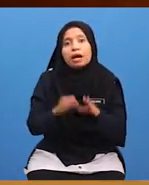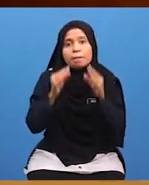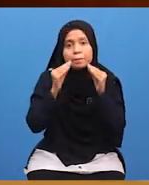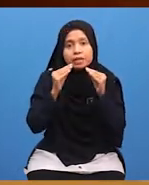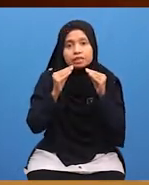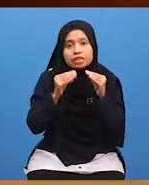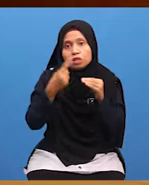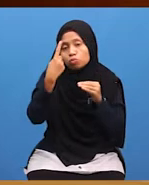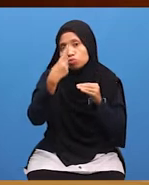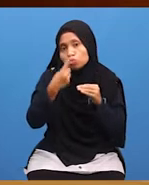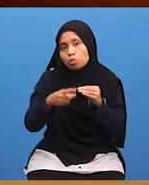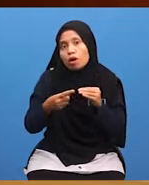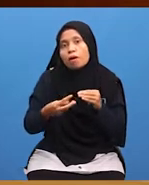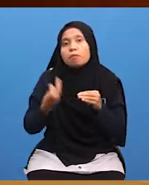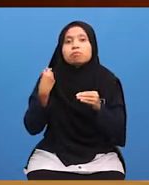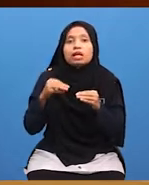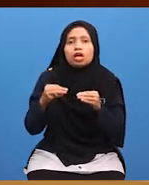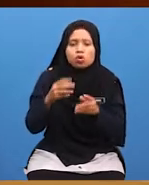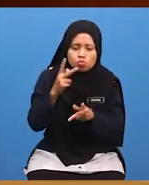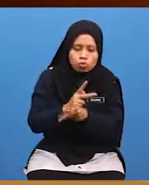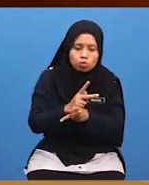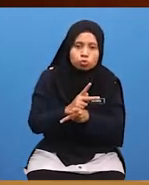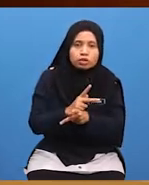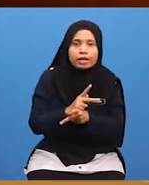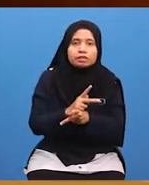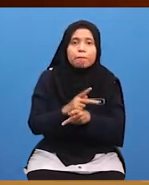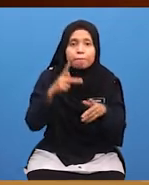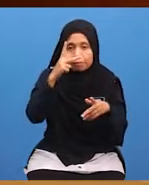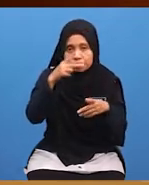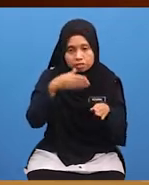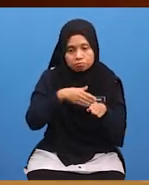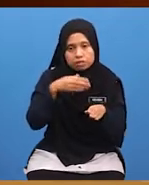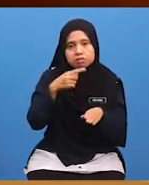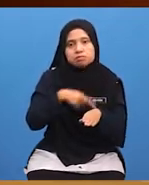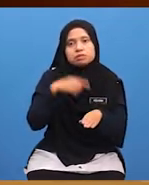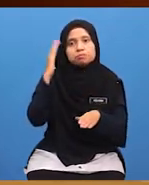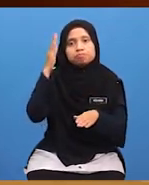pengajaran bagi mereka mengukuhkan pemerintahan pada masa hadapan.